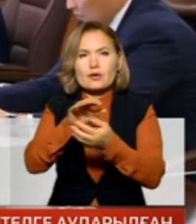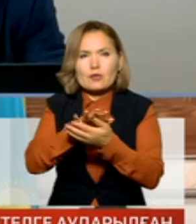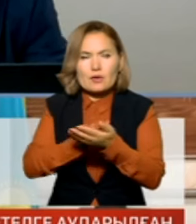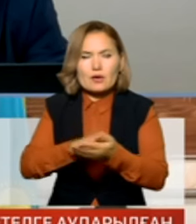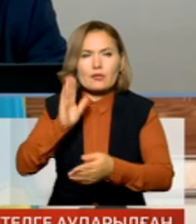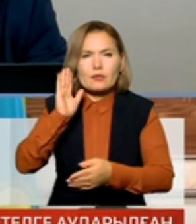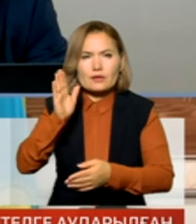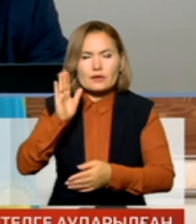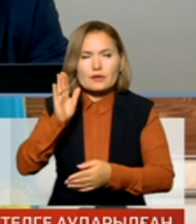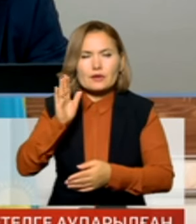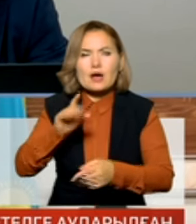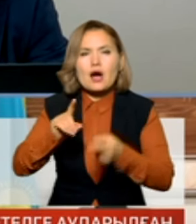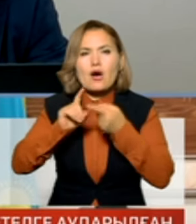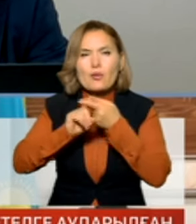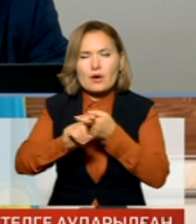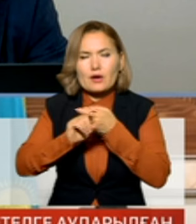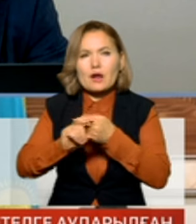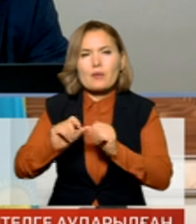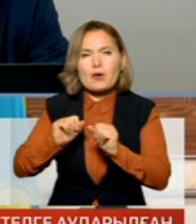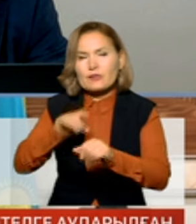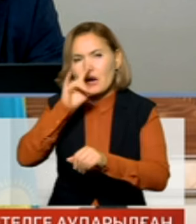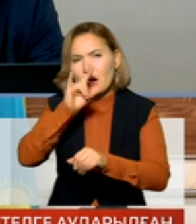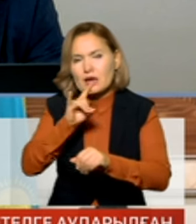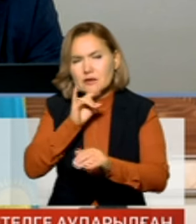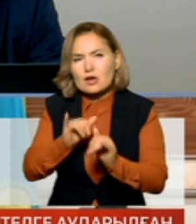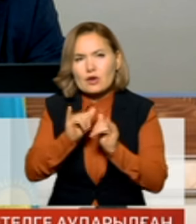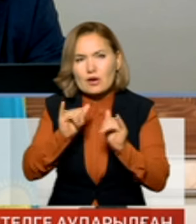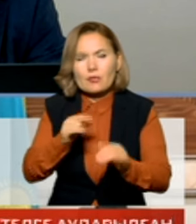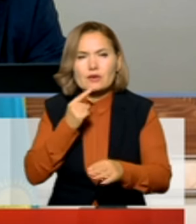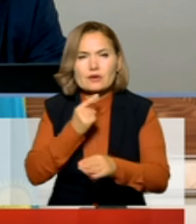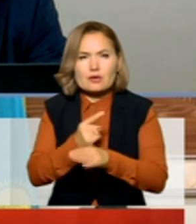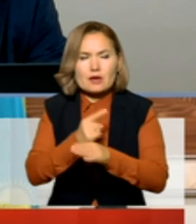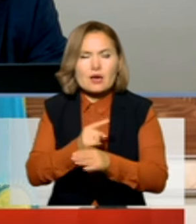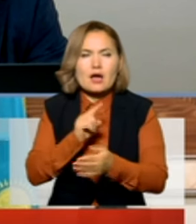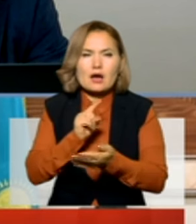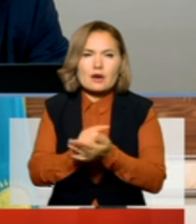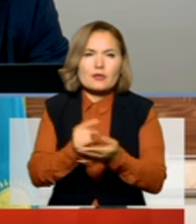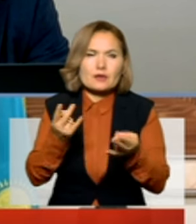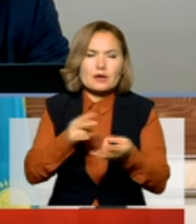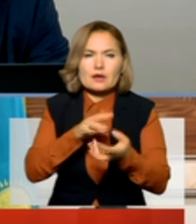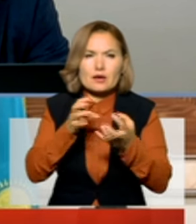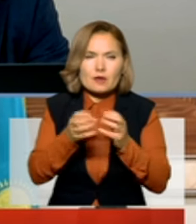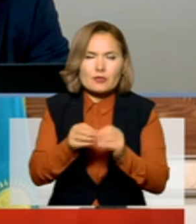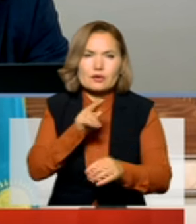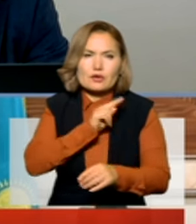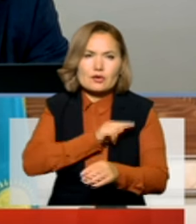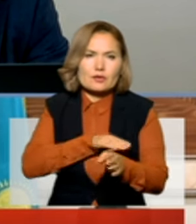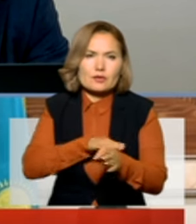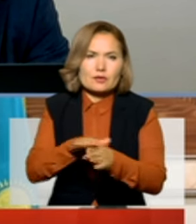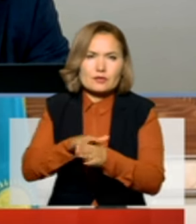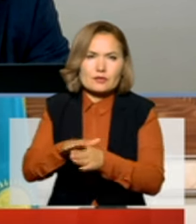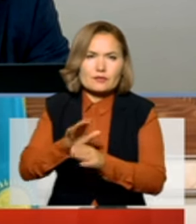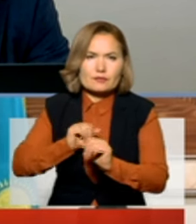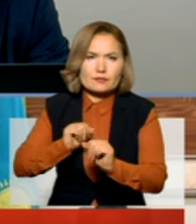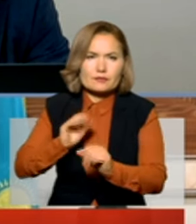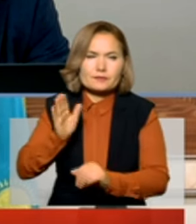ұстап, жұқпалы аурудың ел аумағында таралу қаупін болдырмау бойынша алдын алу шараларын